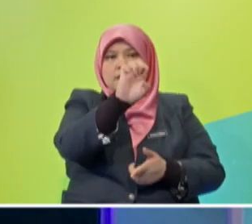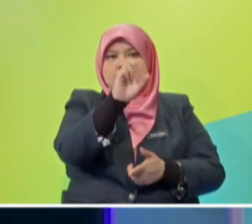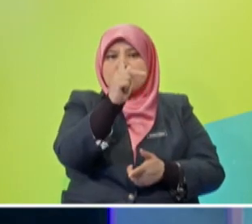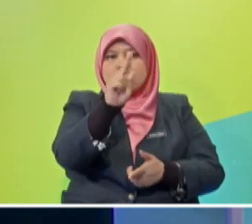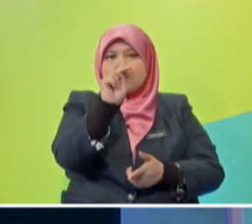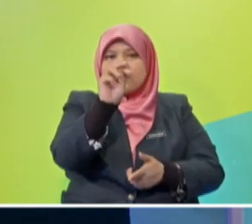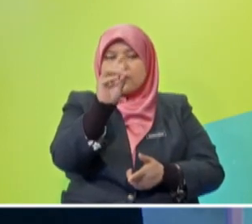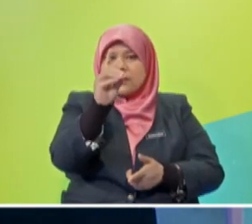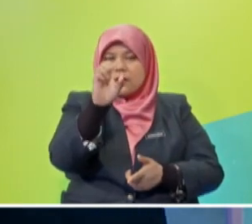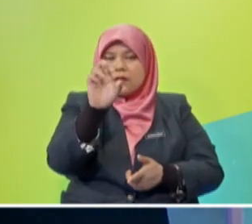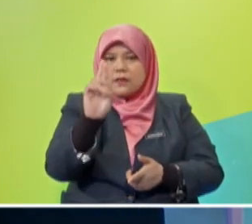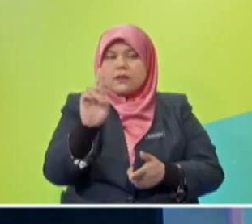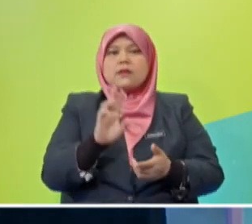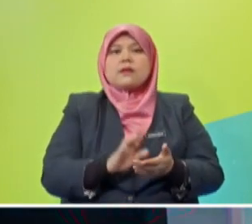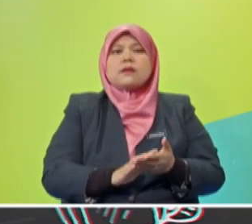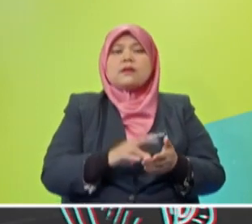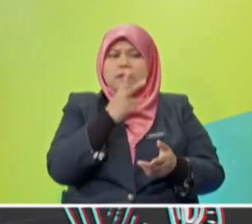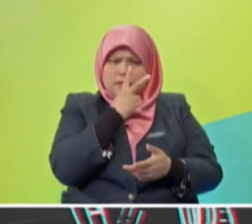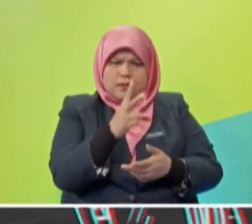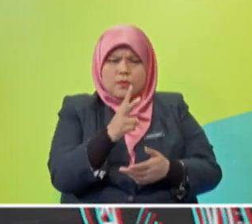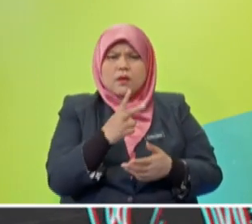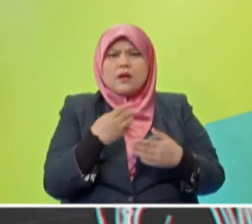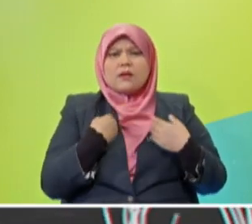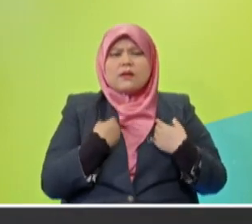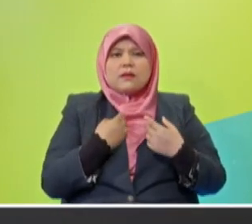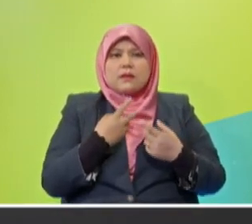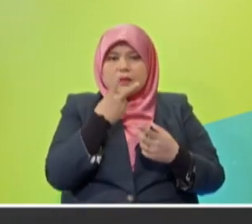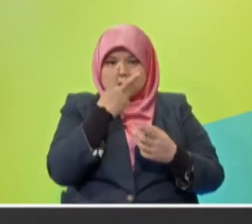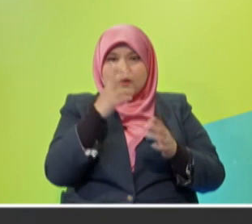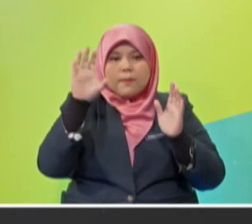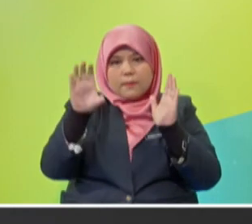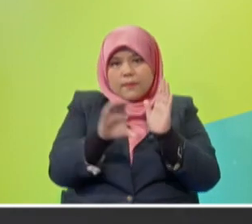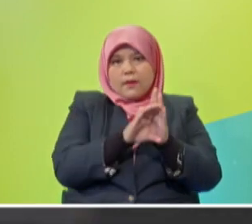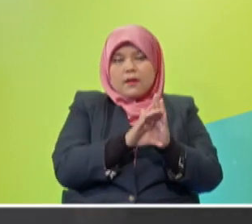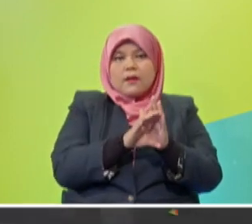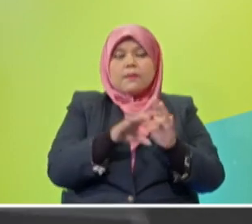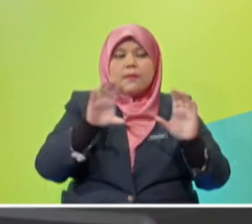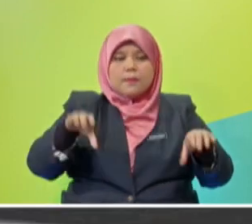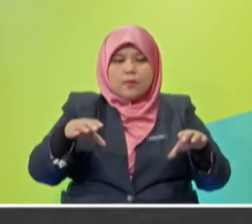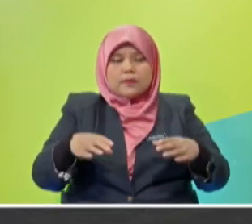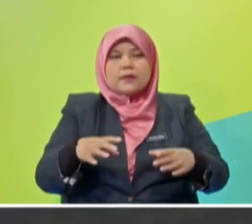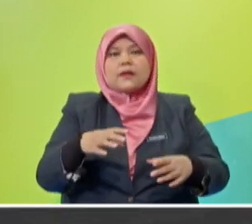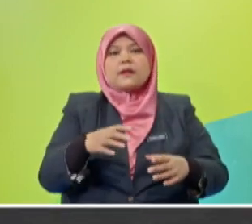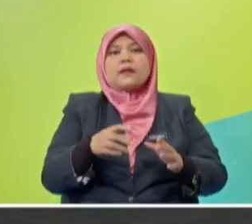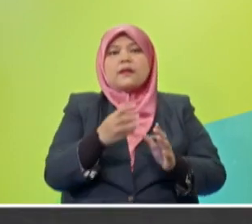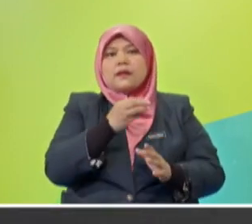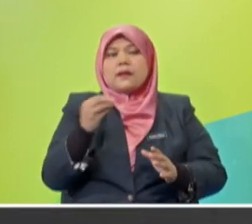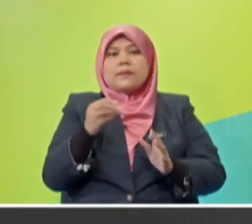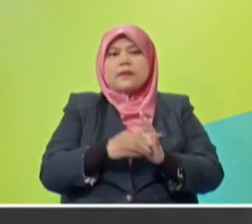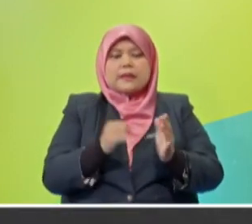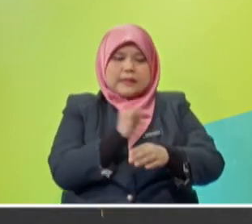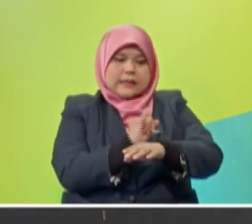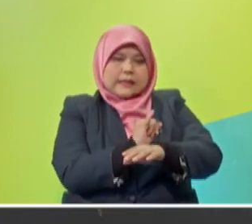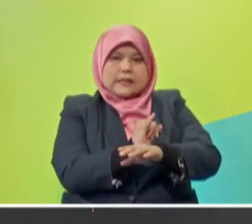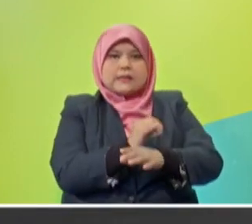untuk sektor sekunder, kalau kita lihat di sini, okey, ada gambar ilustrasi pembuatan dan perindustrian. Dan yang kedua